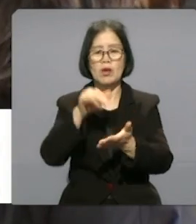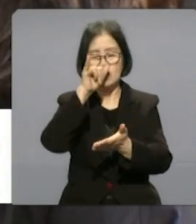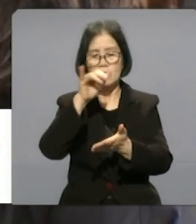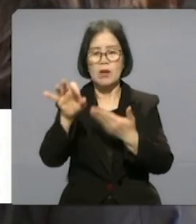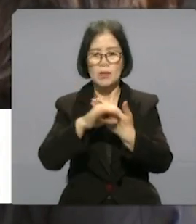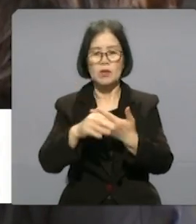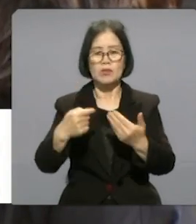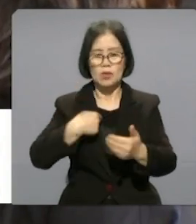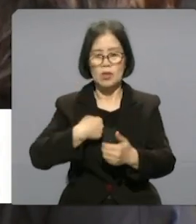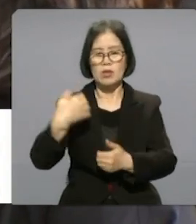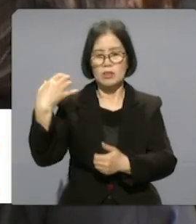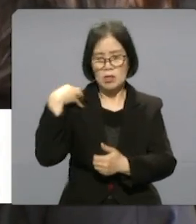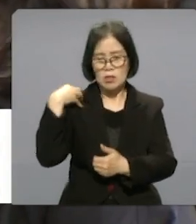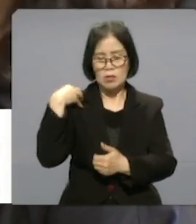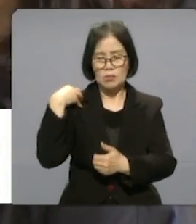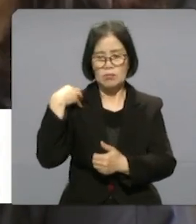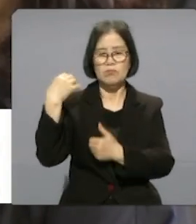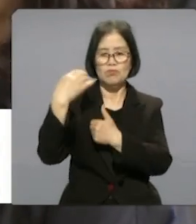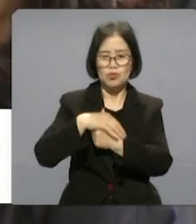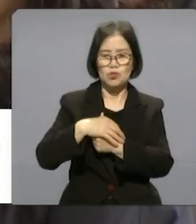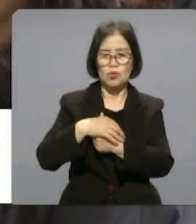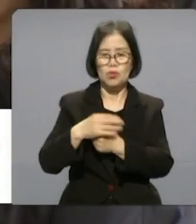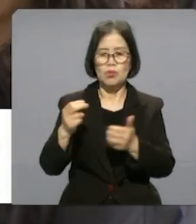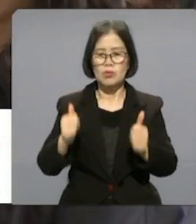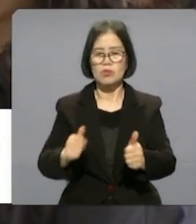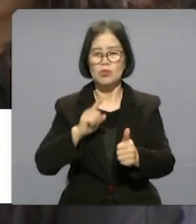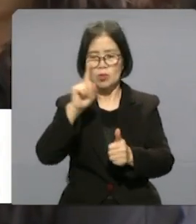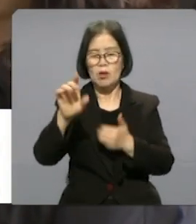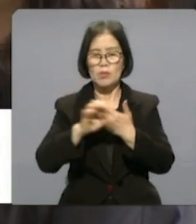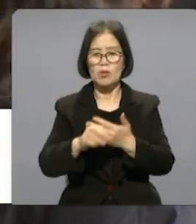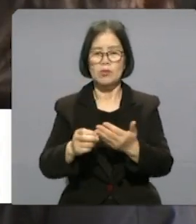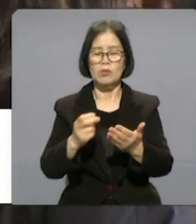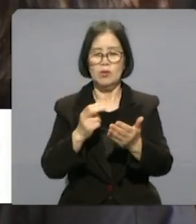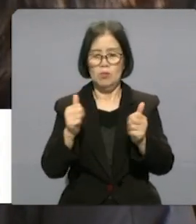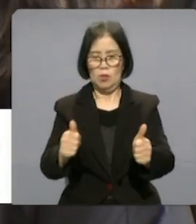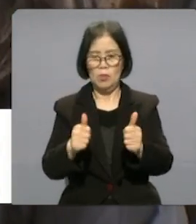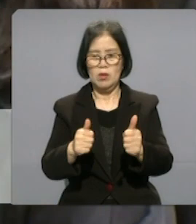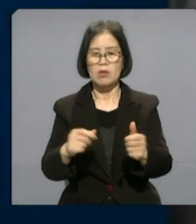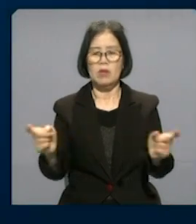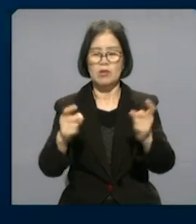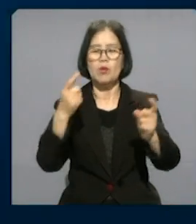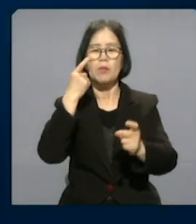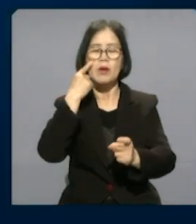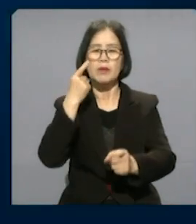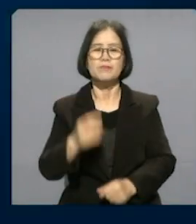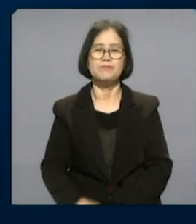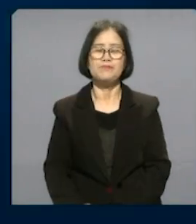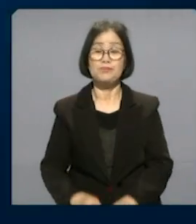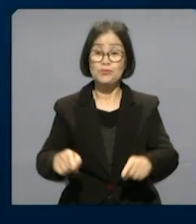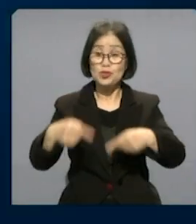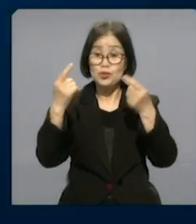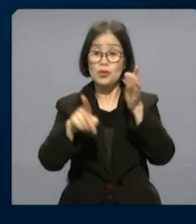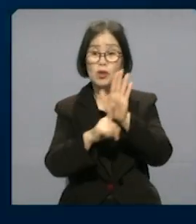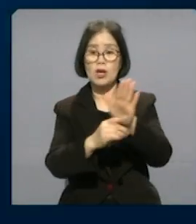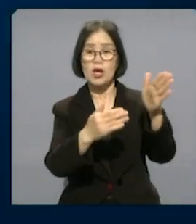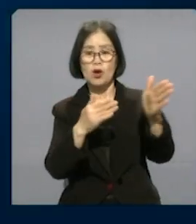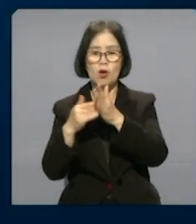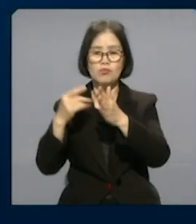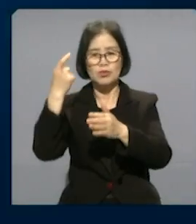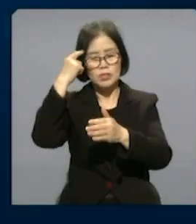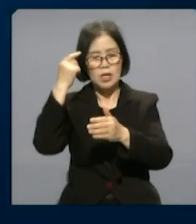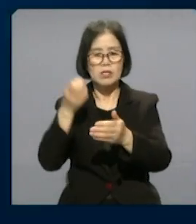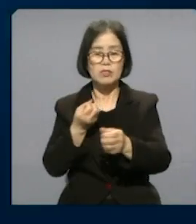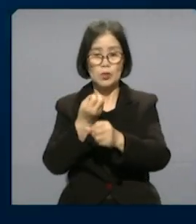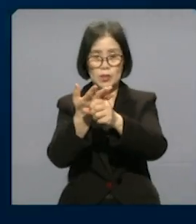문제가 있다면 저에게 책임을 물을 것이고 또 기소가 된다면 법정에서 다투도록 하겠습니다. 앞서 출석 예고에 거부 의사를